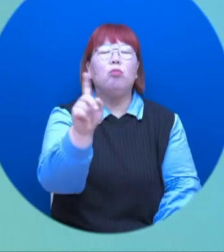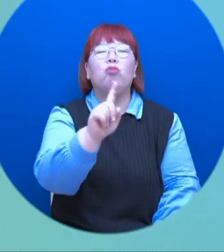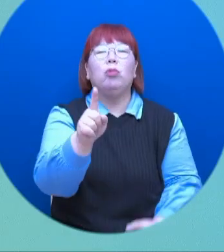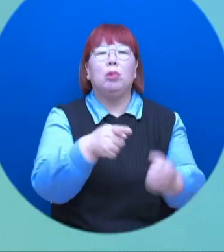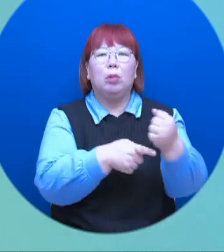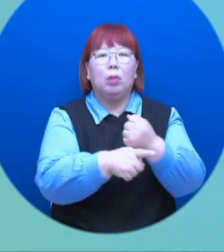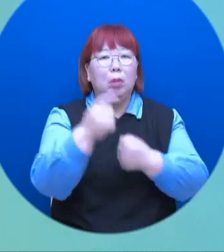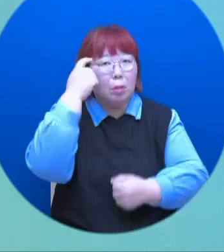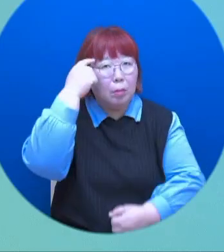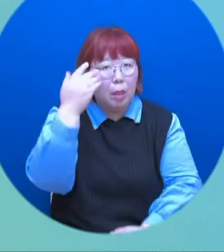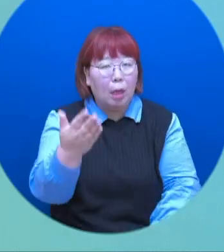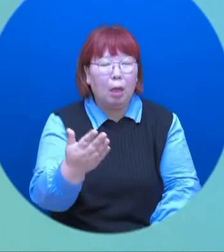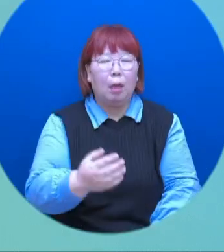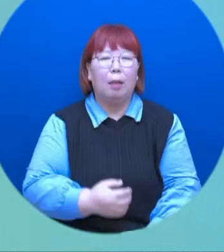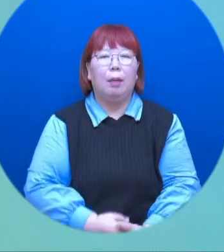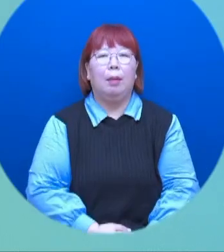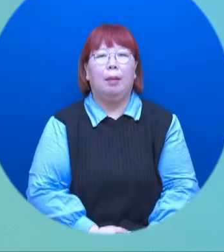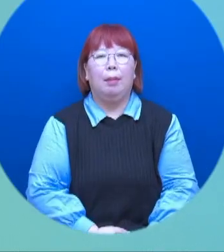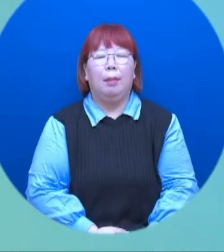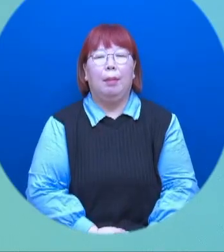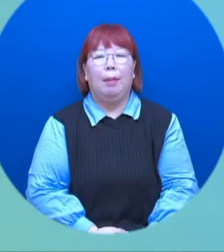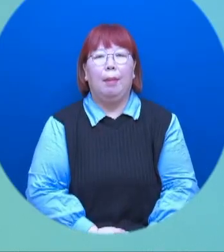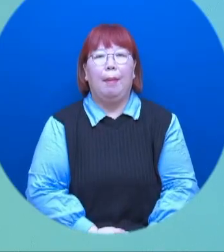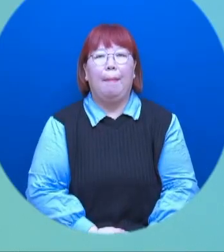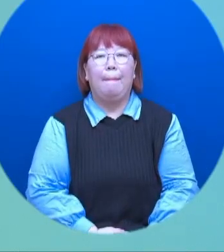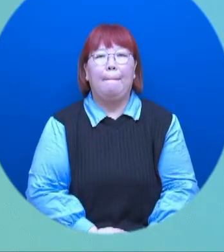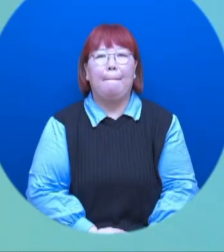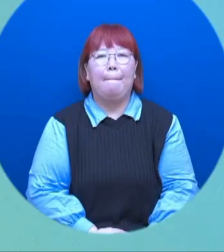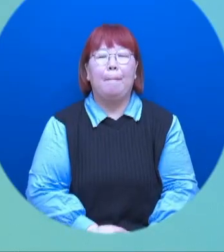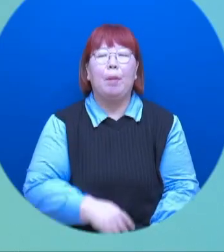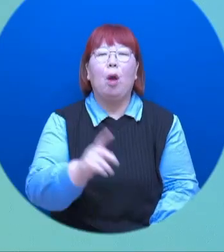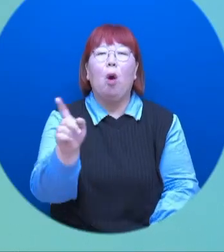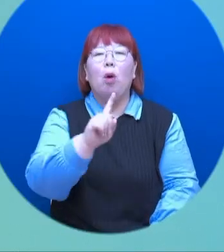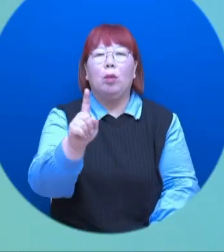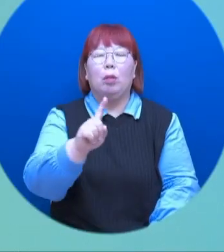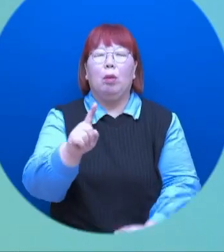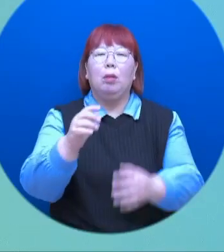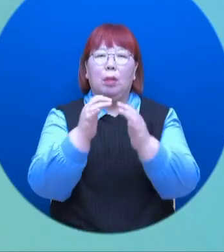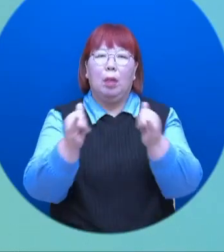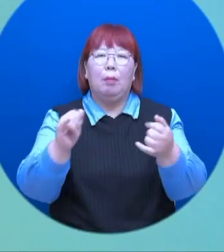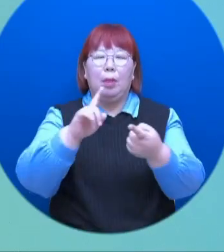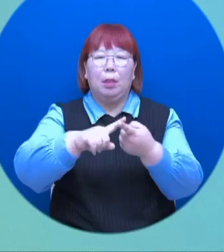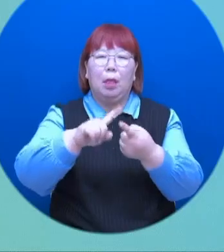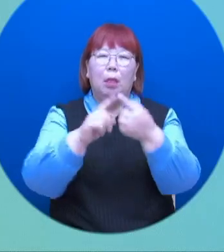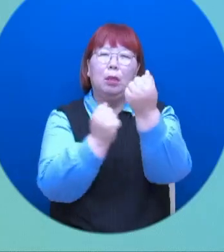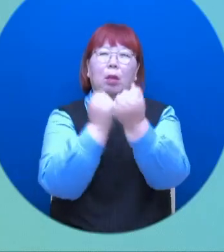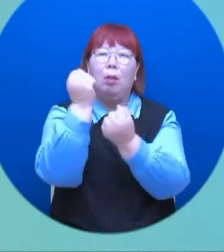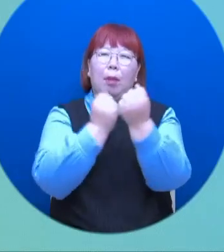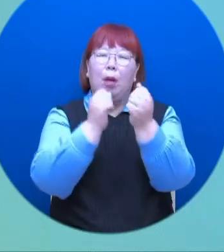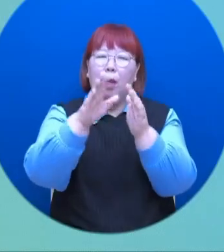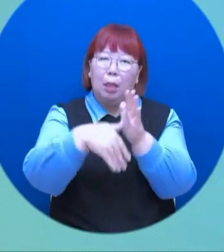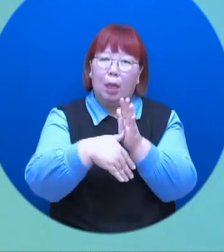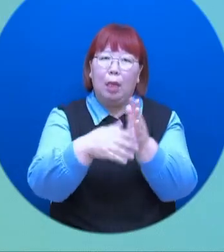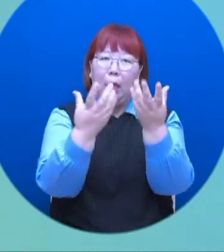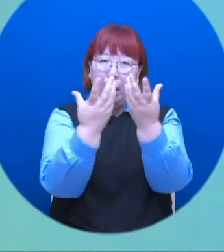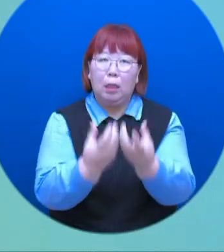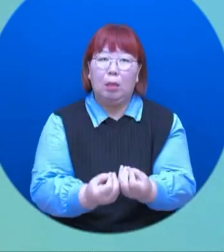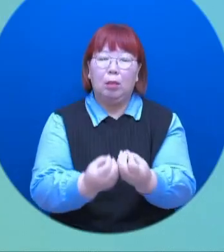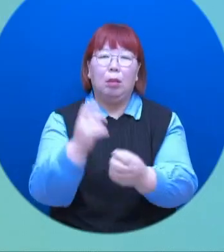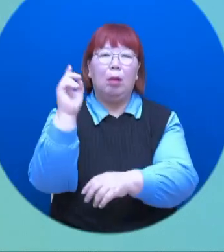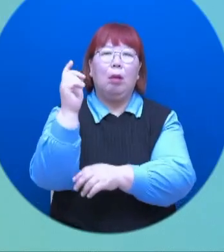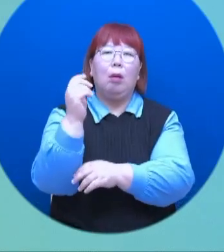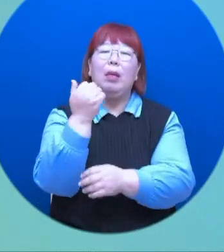학자들은 그가 어떤 인물인가를 설명을 해요. 여러분, 이삭에게 두 아들이